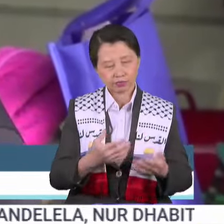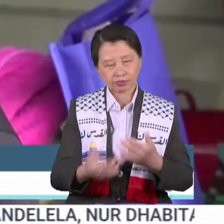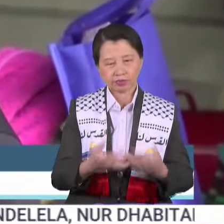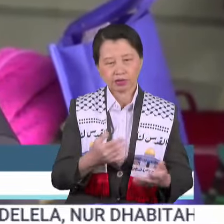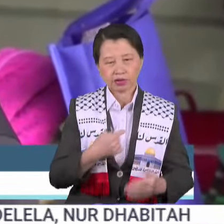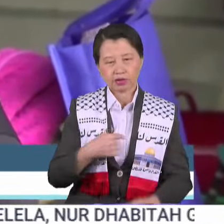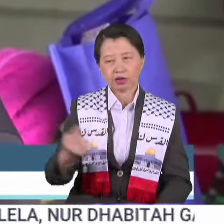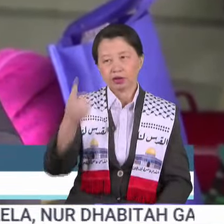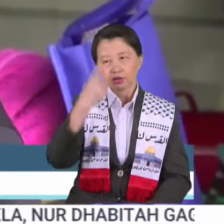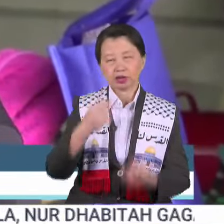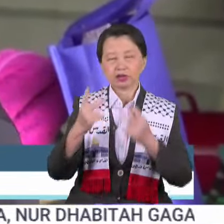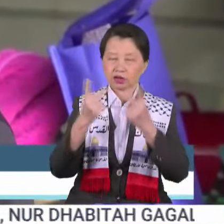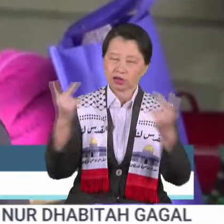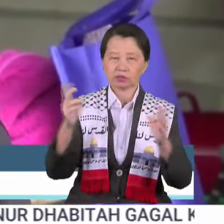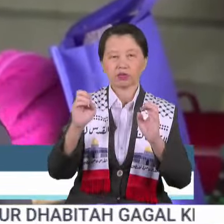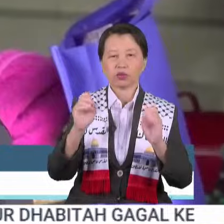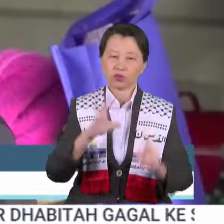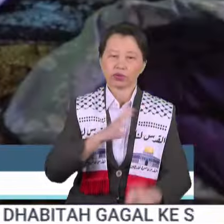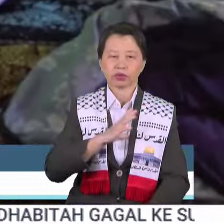mari tanya khabar tak apa dah. Oh.